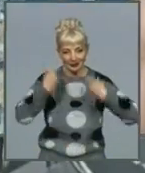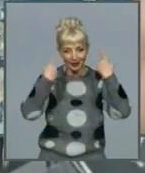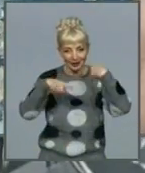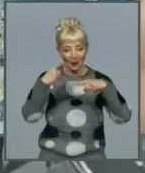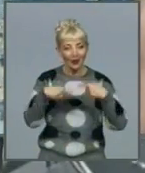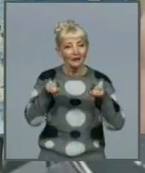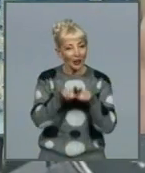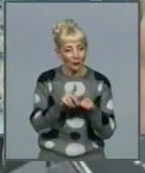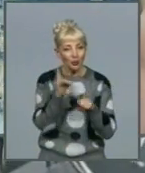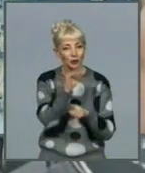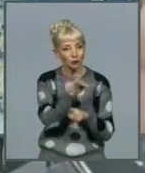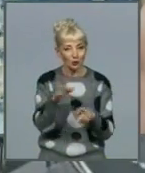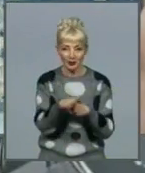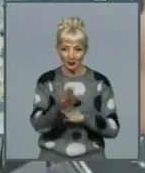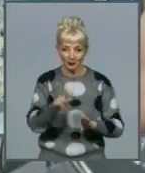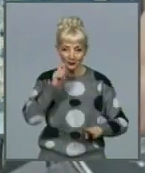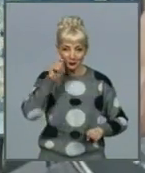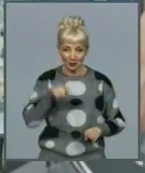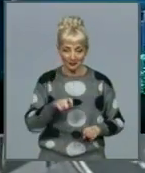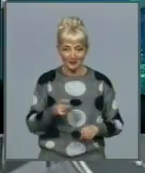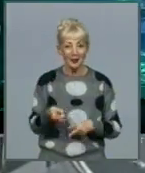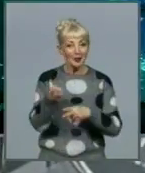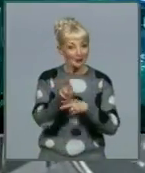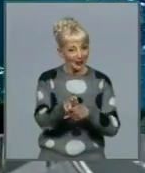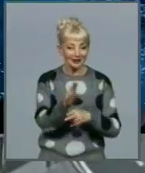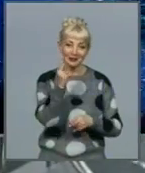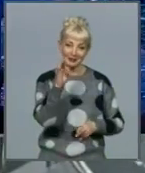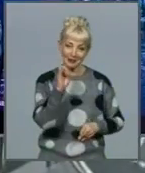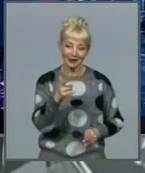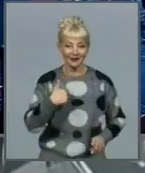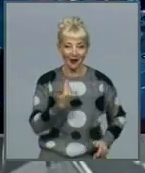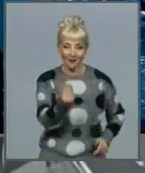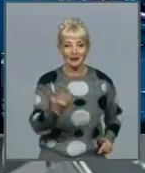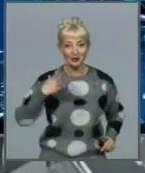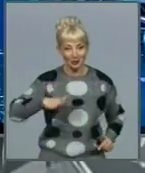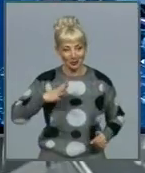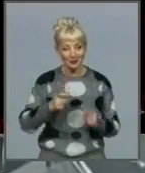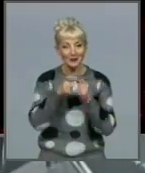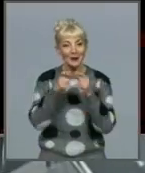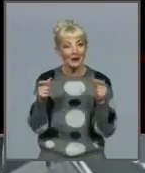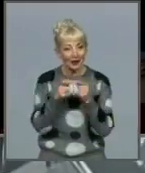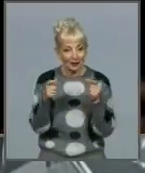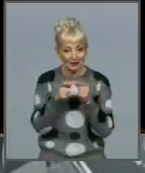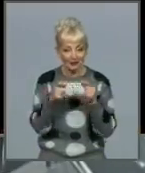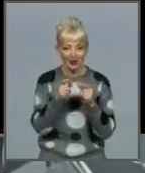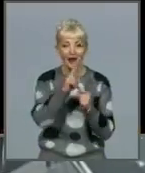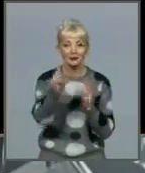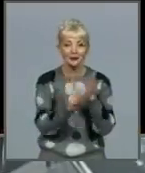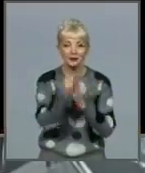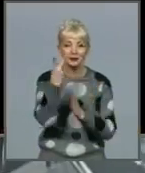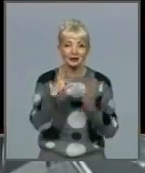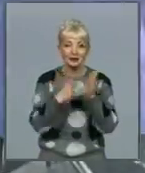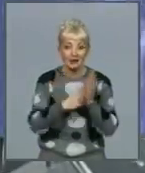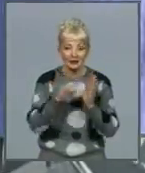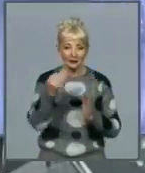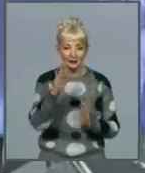Україні. Приходить до цирку, я чекаю вас. Квитки на виставу «Waterland. Таємниця Атлантиди», що стартує з 29 лютого у Харківському цирку,